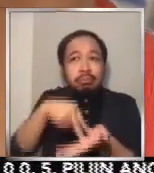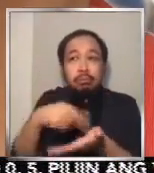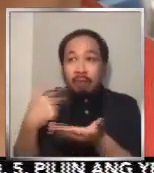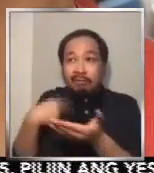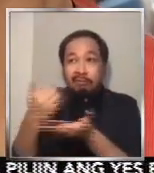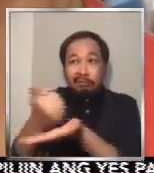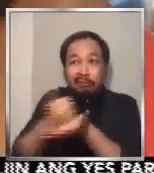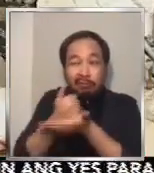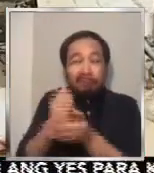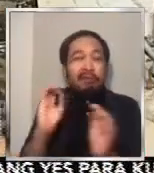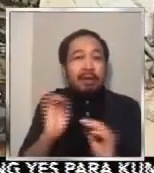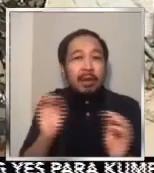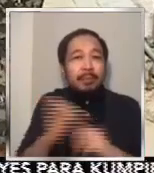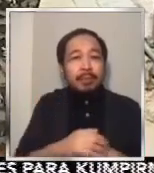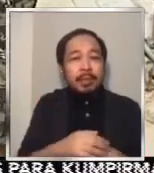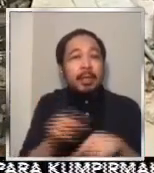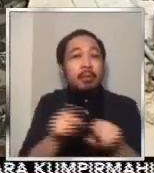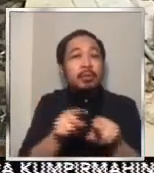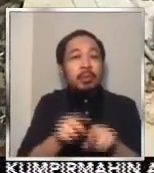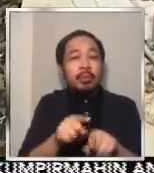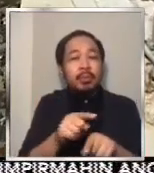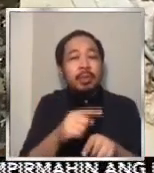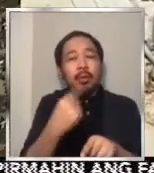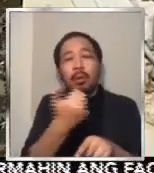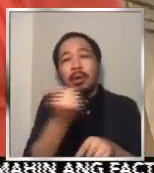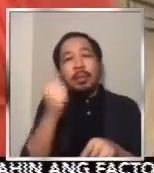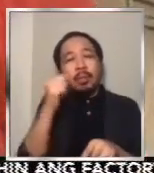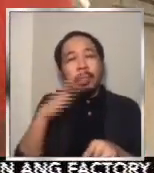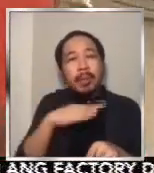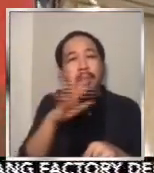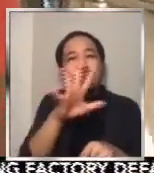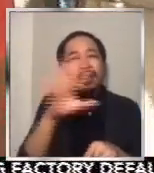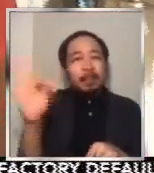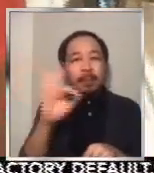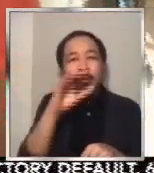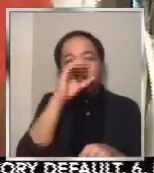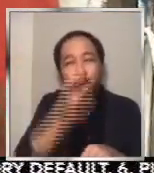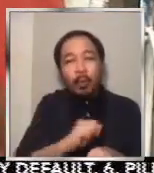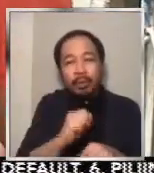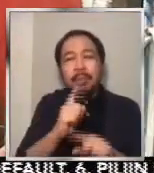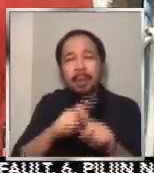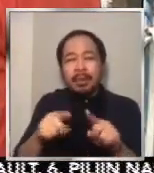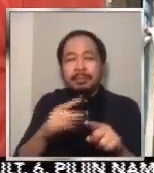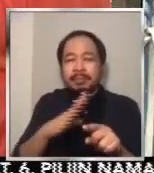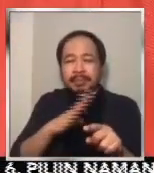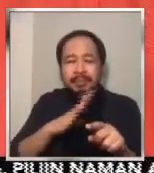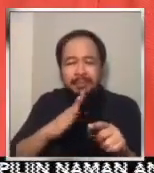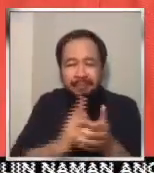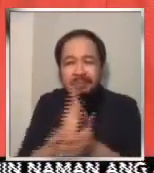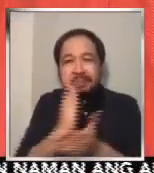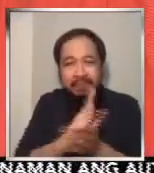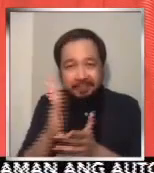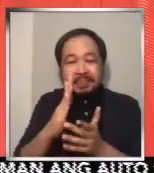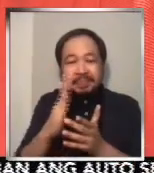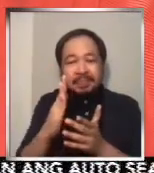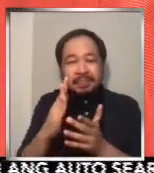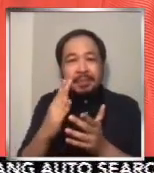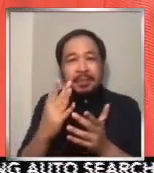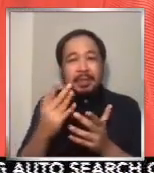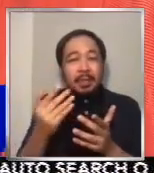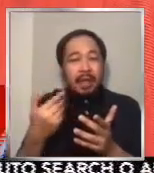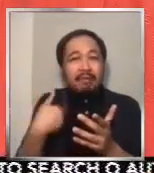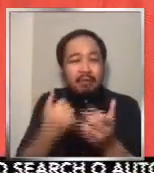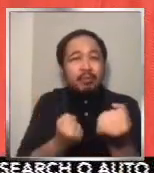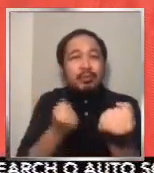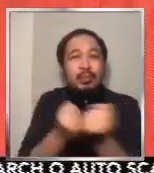ang 59-anyos na si Nanay Felicitas Garcia, pero pinili niya mag-frontliner kahit walang sweldong makukuha. Nandun na po yung pag-asa,